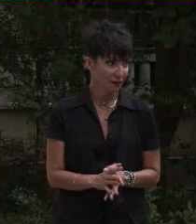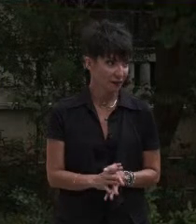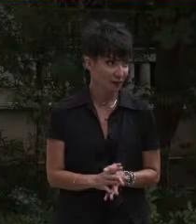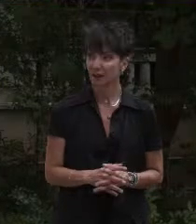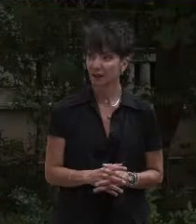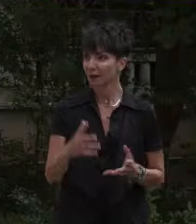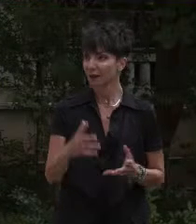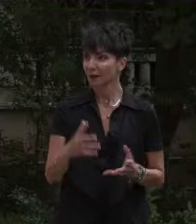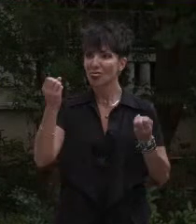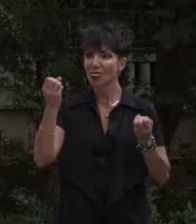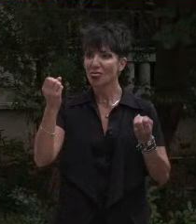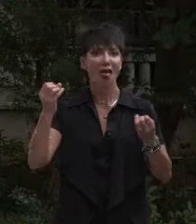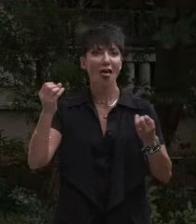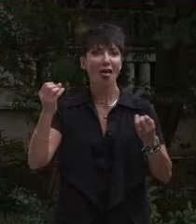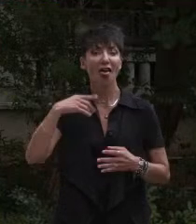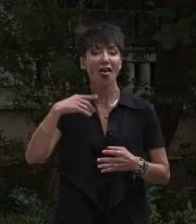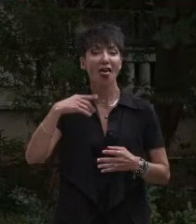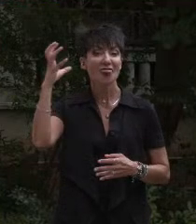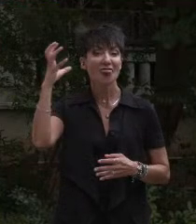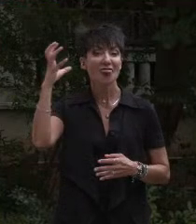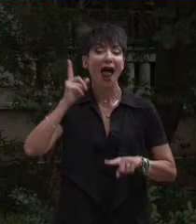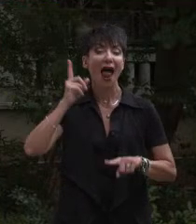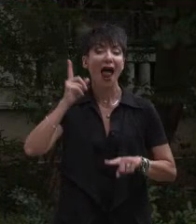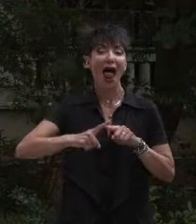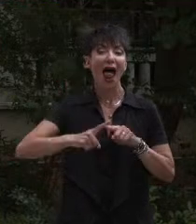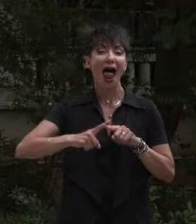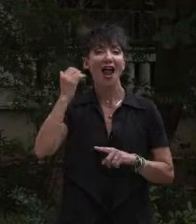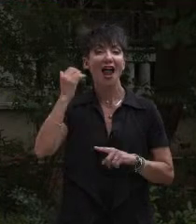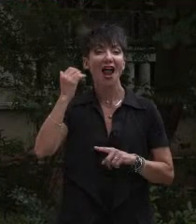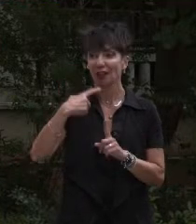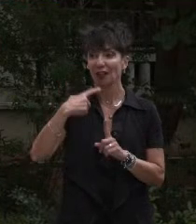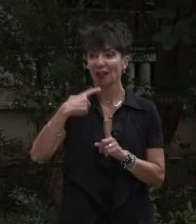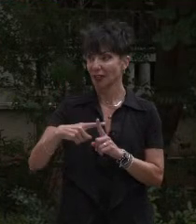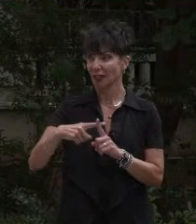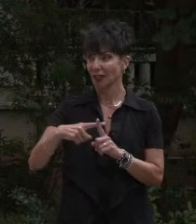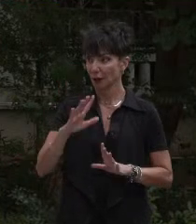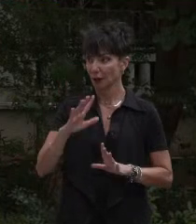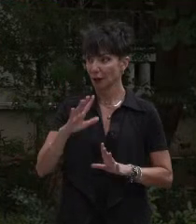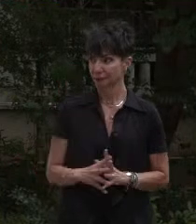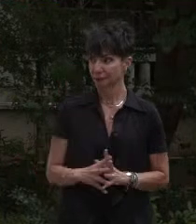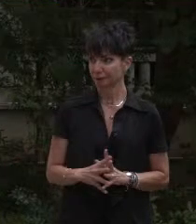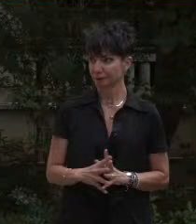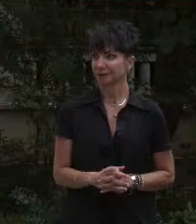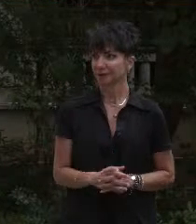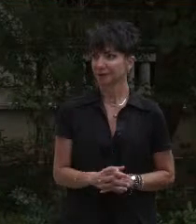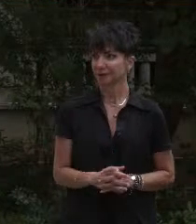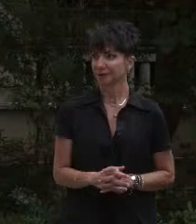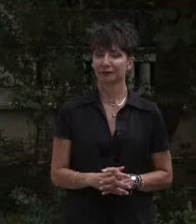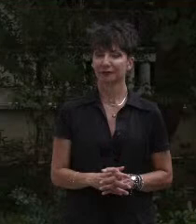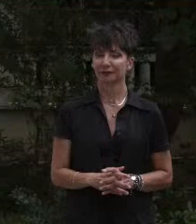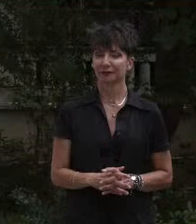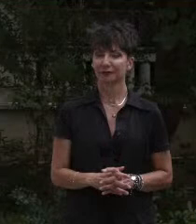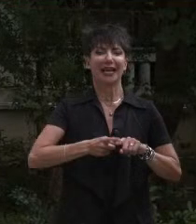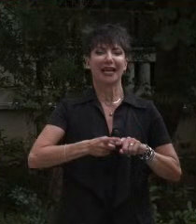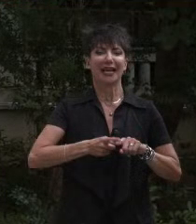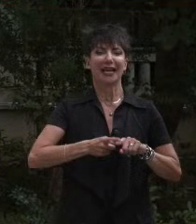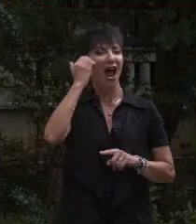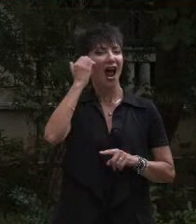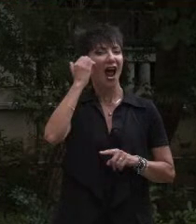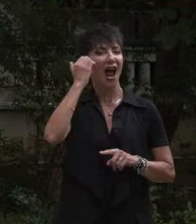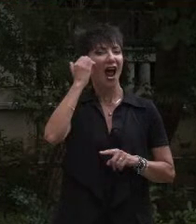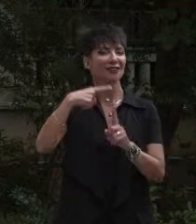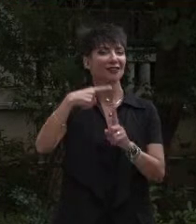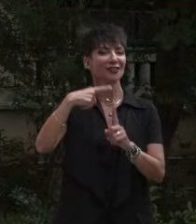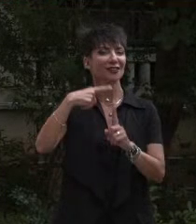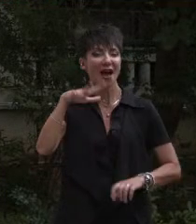Πολλά δώρα. Θα θυμάστε τον Ελληνικό Ερυθρό Σταυρό, παιδιά. Δεν έχετε μικρόφωνο. Ο Ελληνικός Ερυθρός Σταυρός είναι